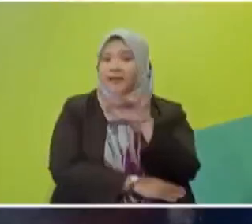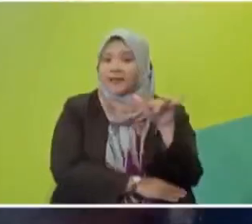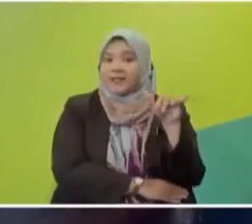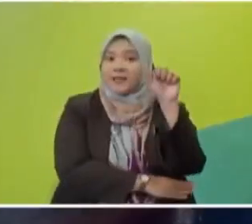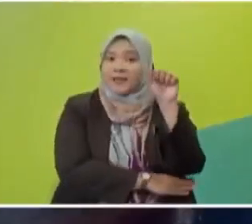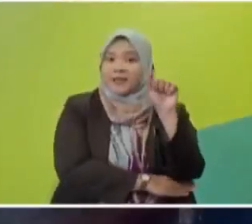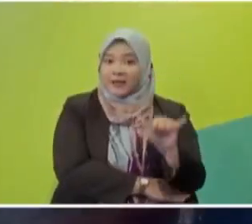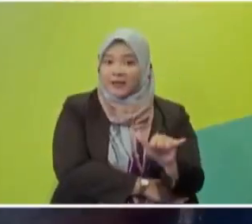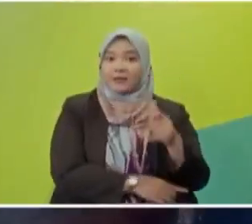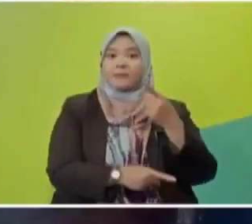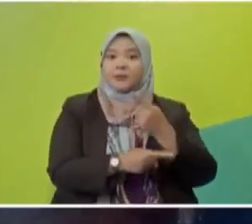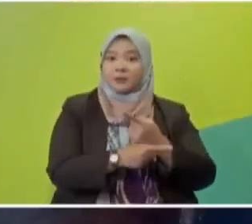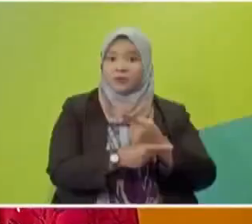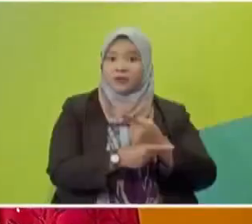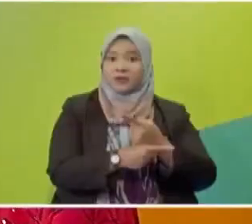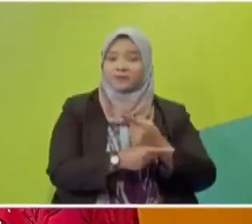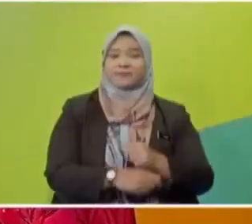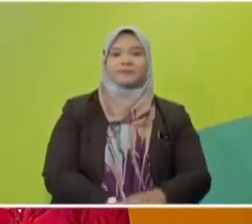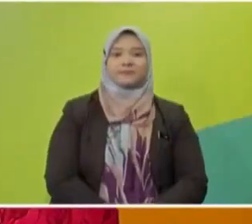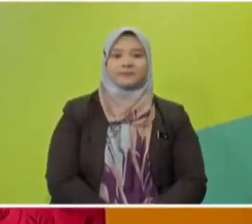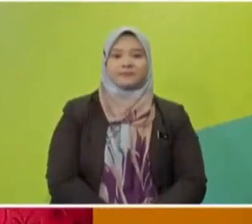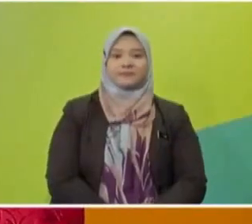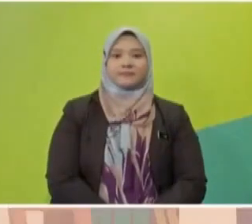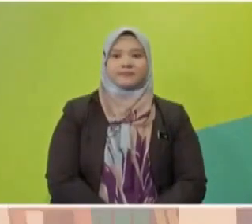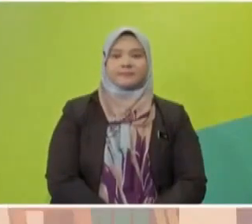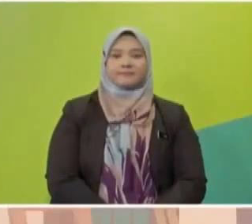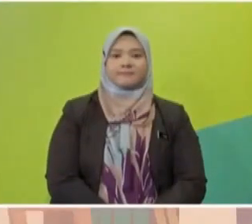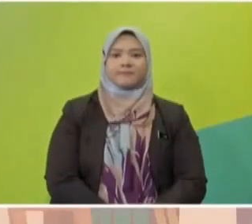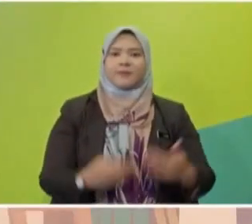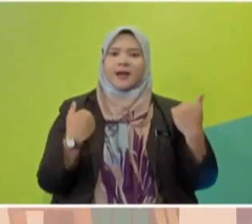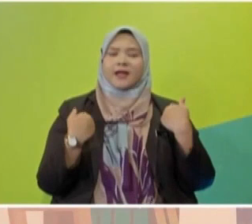Silakan. Berikan satu frasa dan maksudnya Rizky.